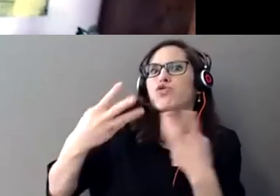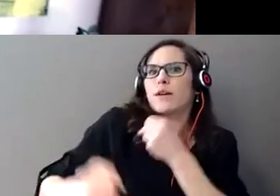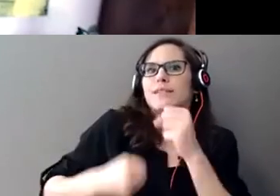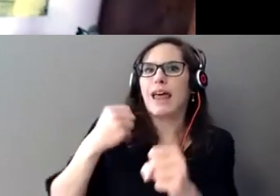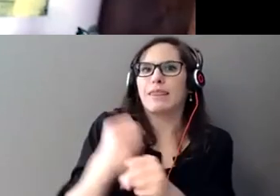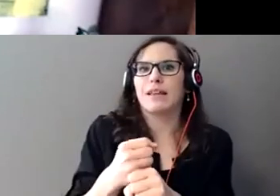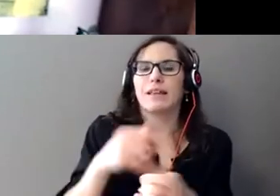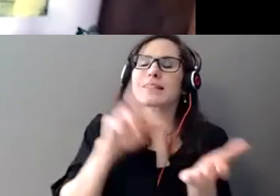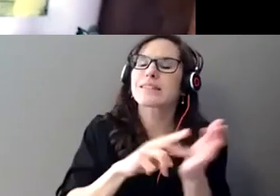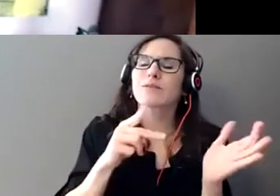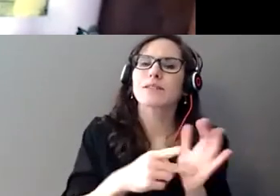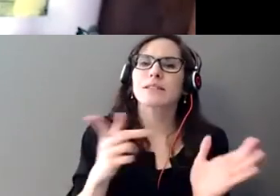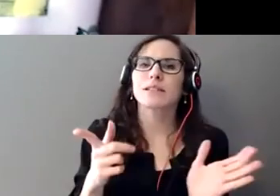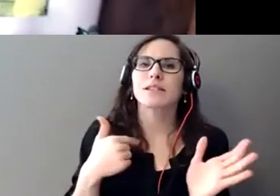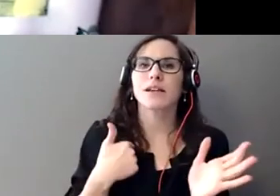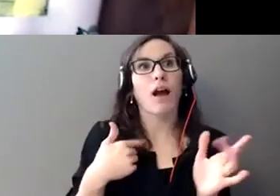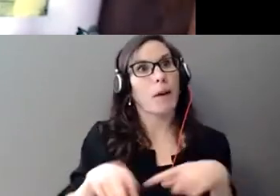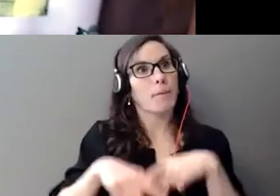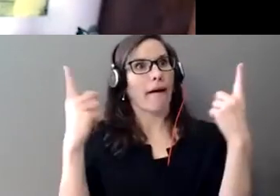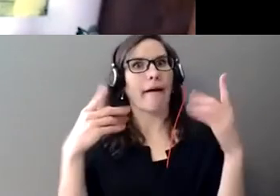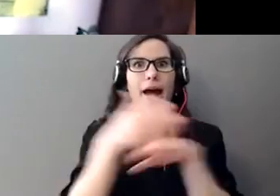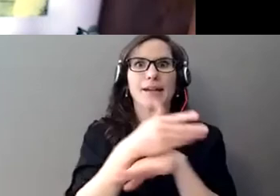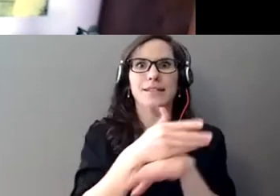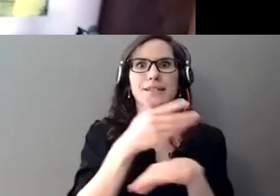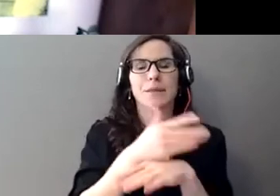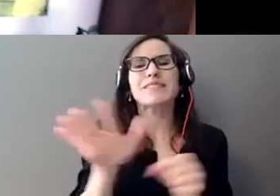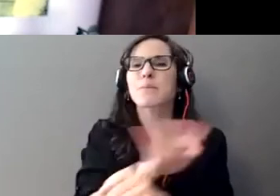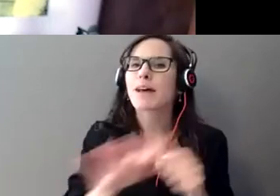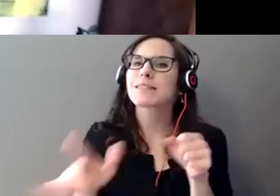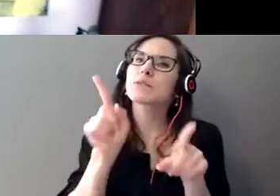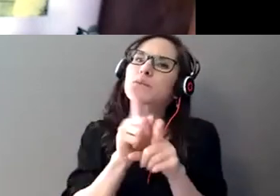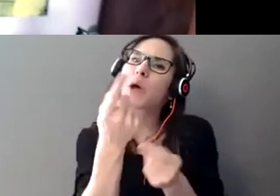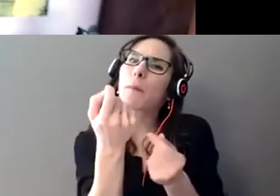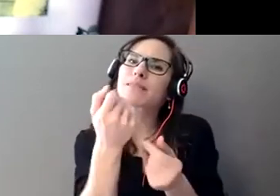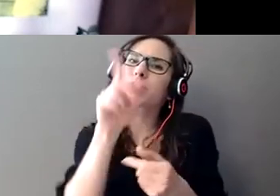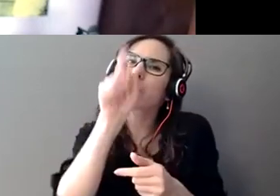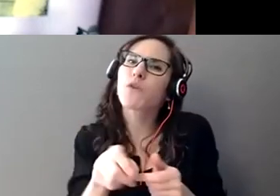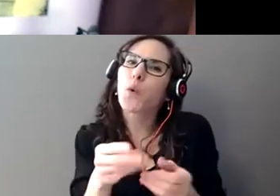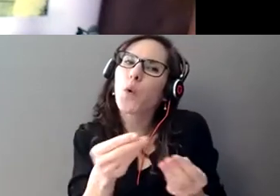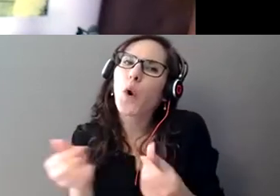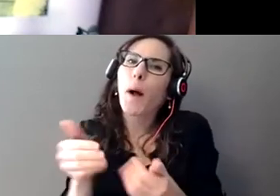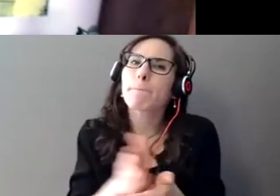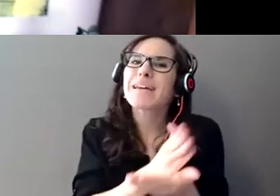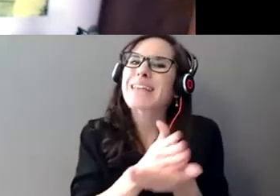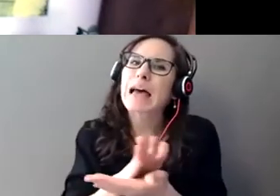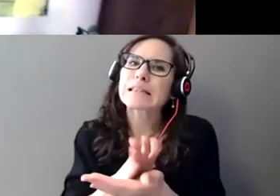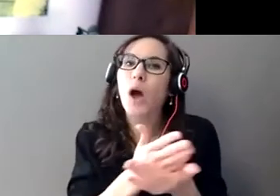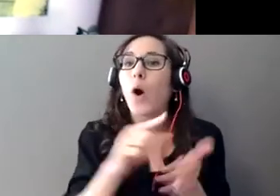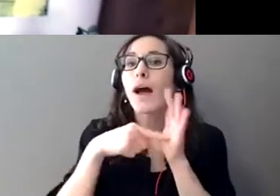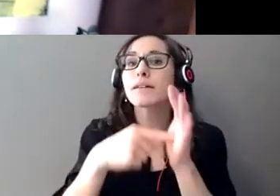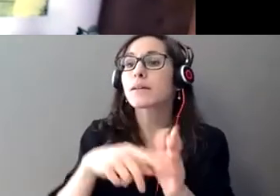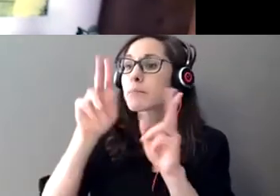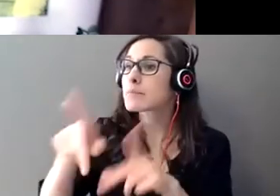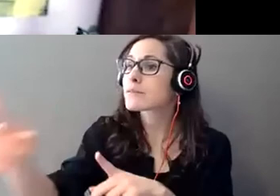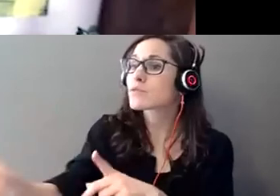tout d'un coup accessible il y une question aussi de médiation c'est-à-dire quelqu'un qui arrive à la maîtrise en communication et qui a